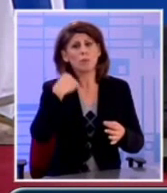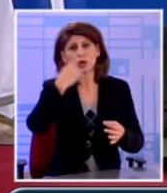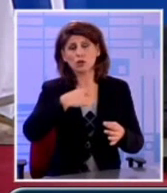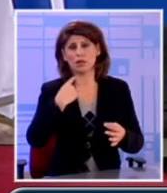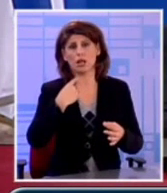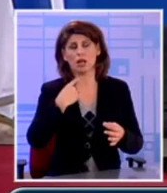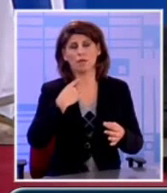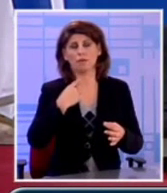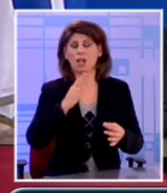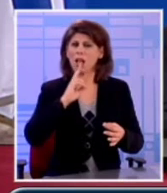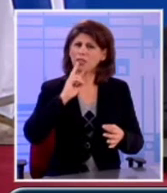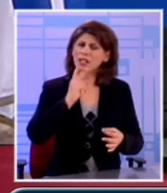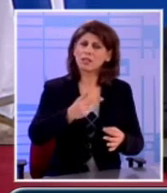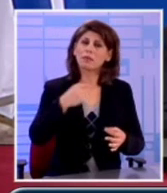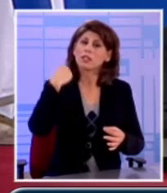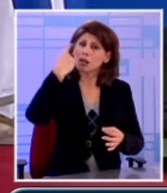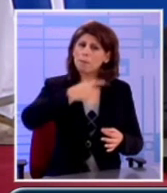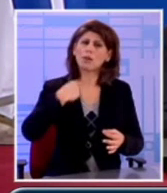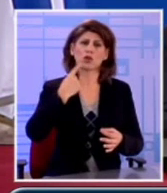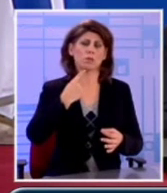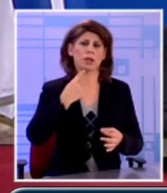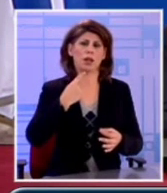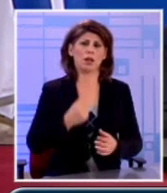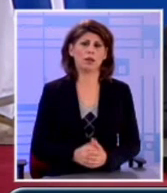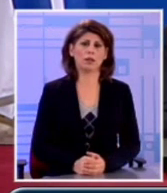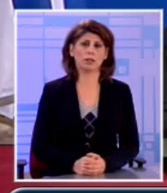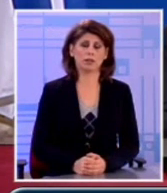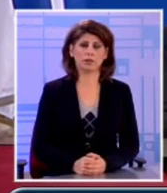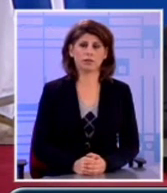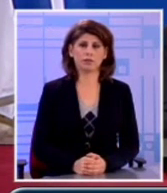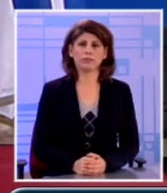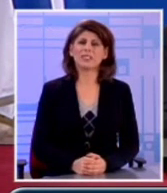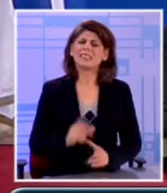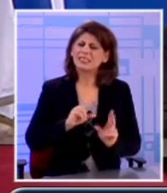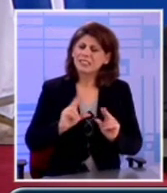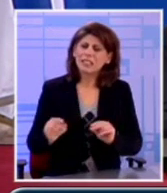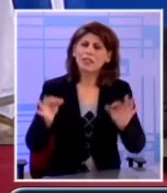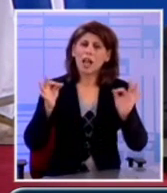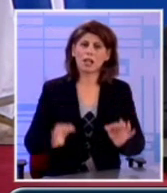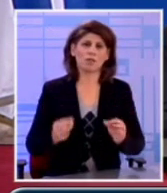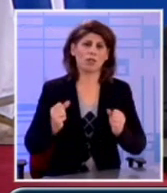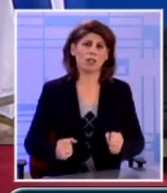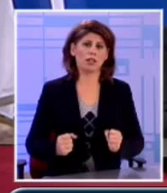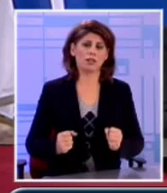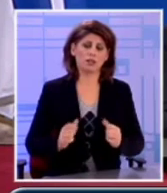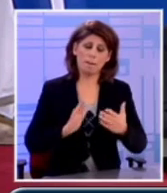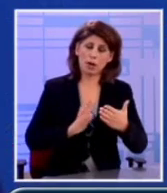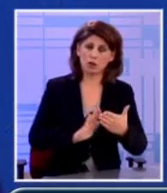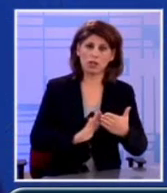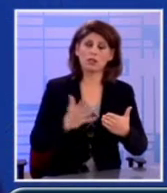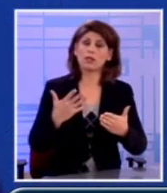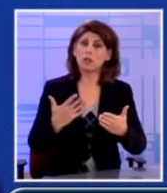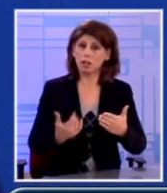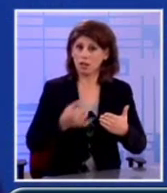προσωπικά, θα σας απαντήσω σε προσωπικό τόνο, την ίδια ακριβώς θέση και προσέγγιση